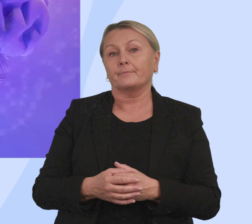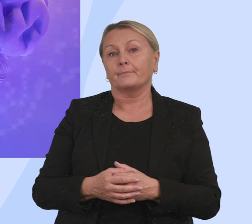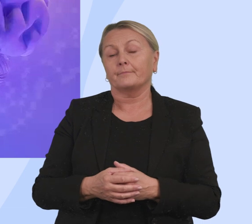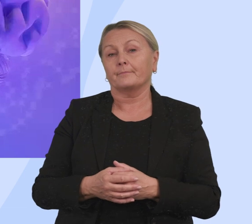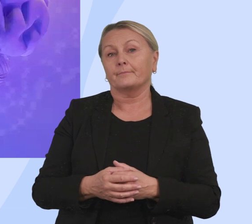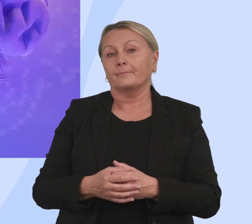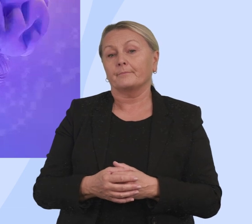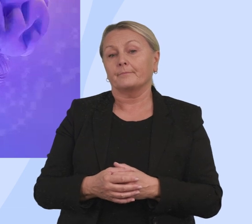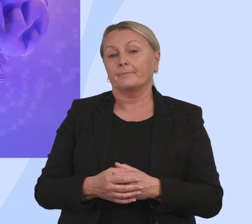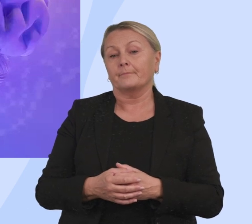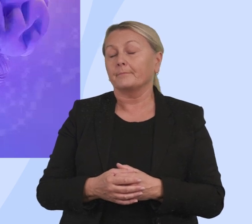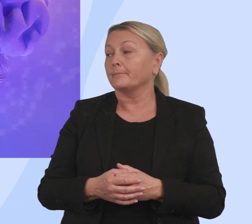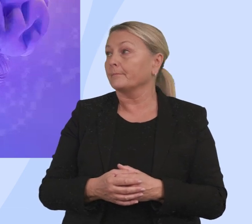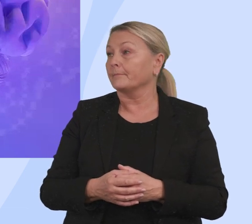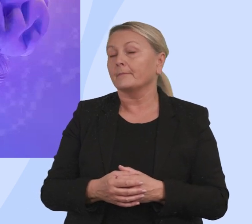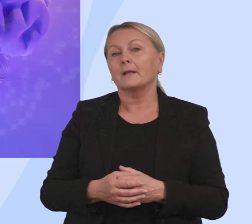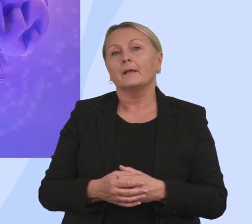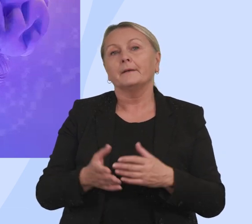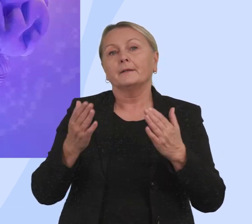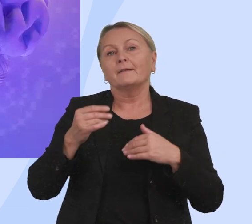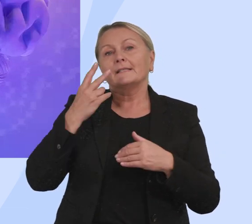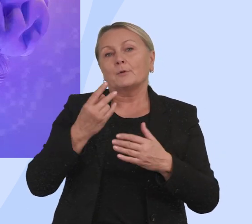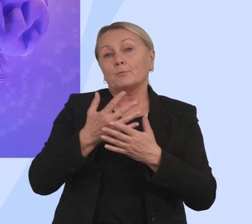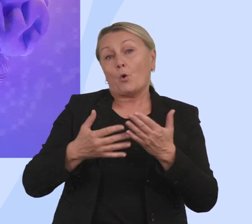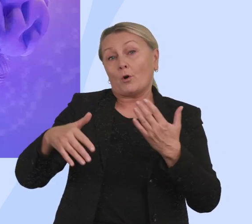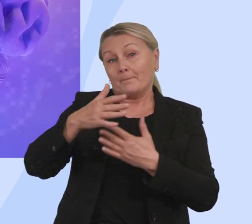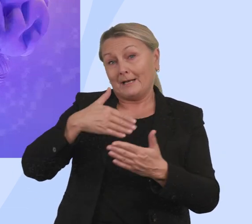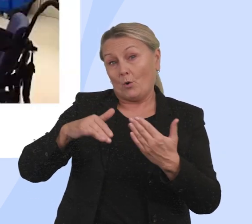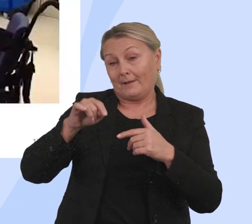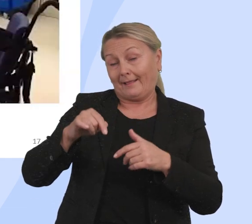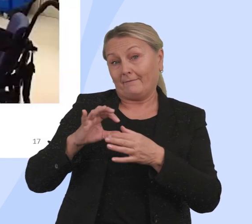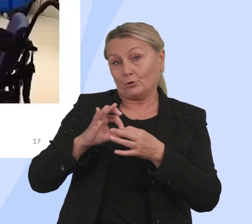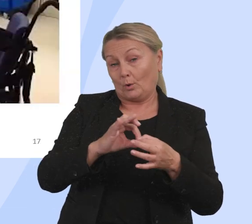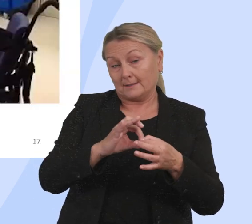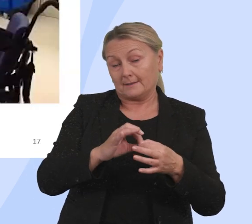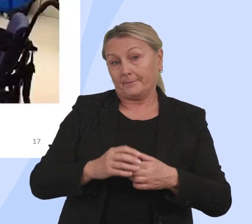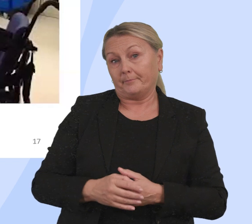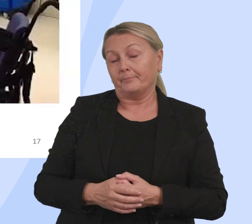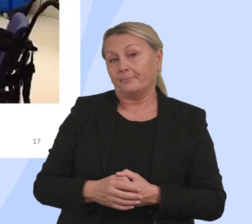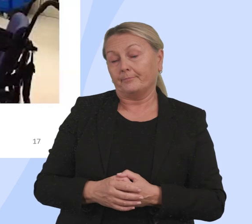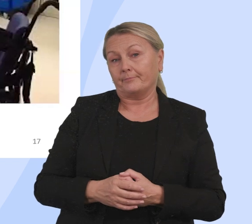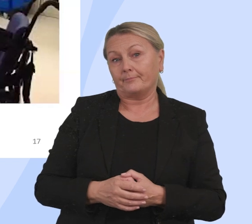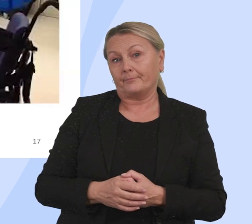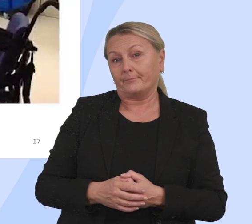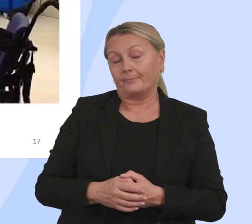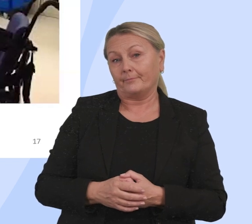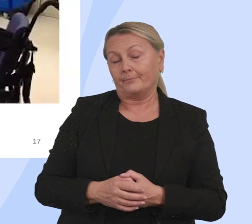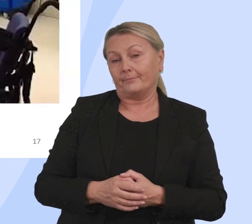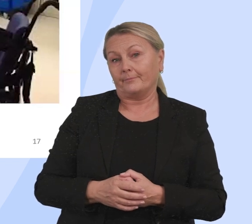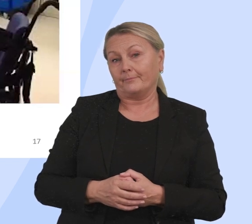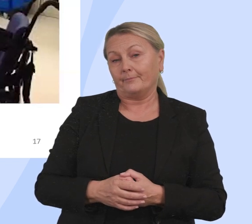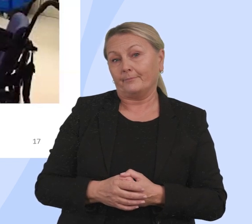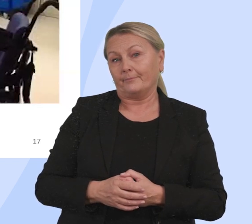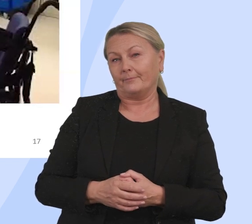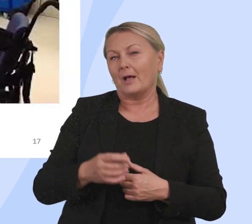Så kan vi kigge lidt på sprogmiljøet i den her forståelse. Og selvfølgelig har jeg allerede været inde over det et par